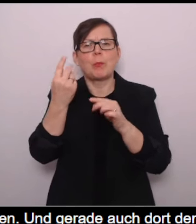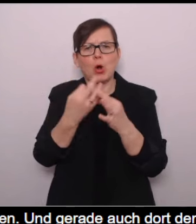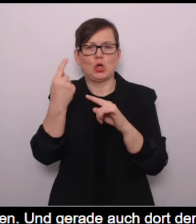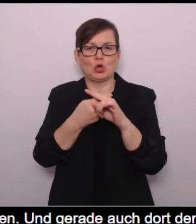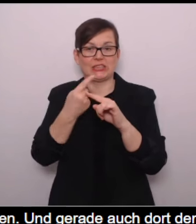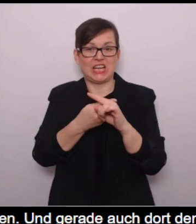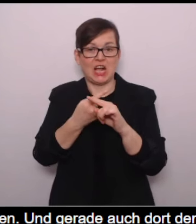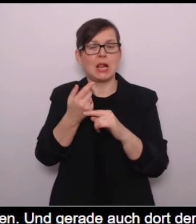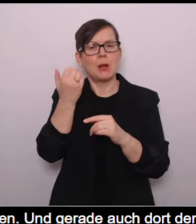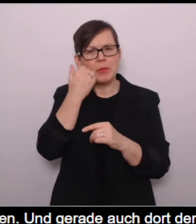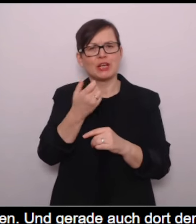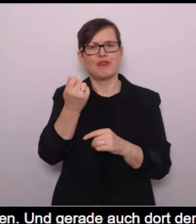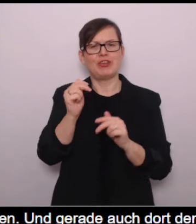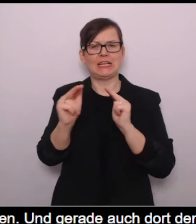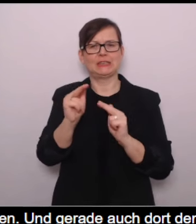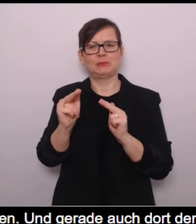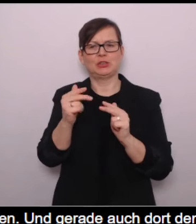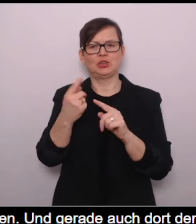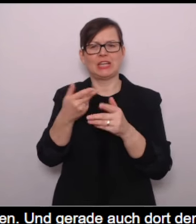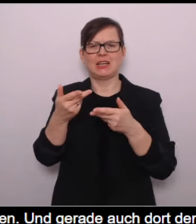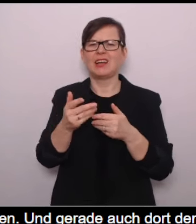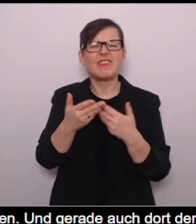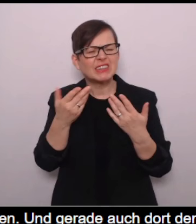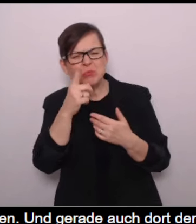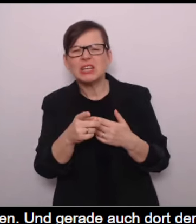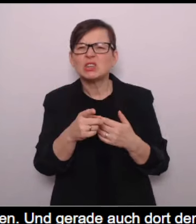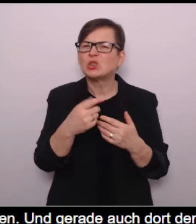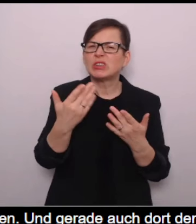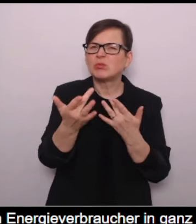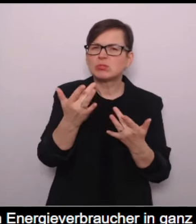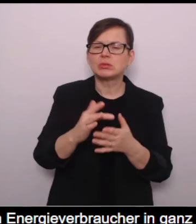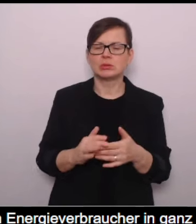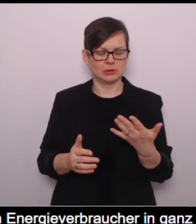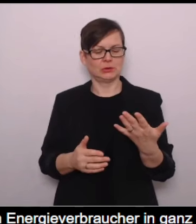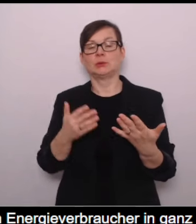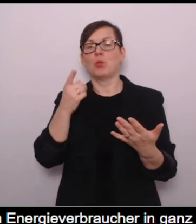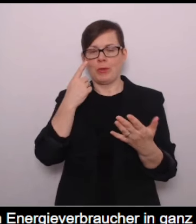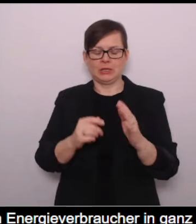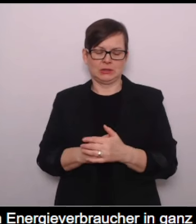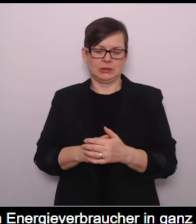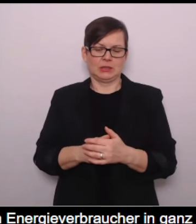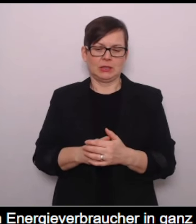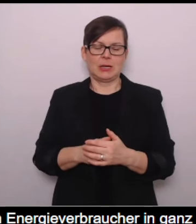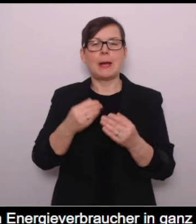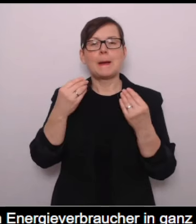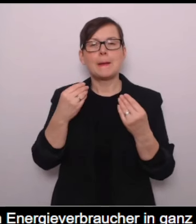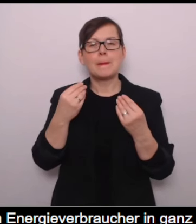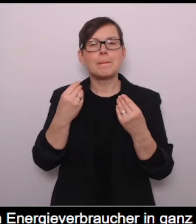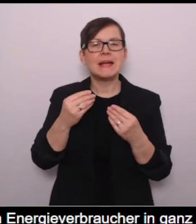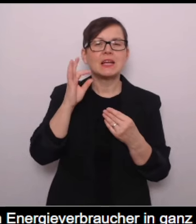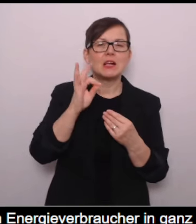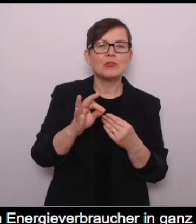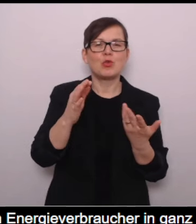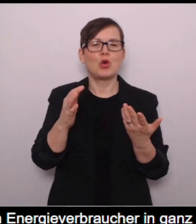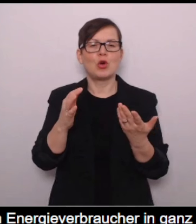so viel. Steht aber nicht drin, um wie viel es sich erhöht. Ich weiß nicht, kann das das Finanzministerium bitte nachrechnen? So und so viel, was meinen Sie?